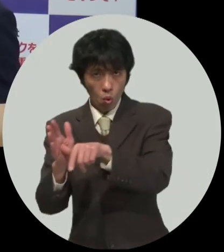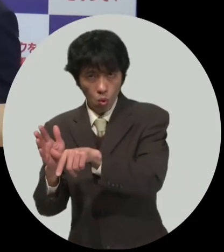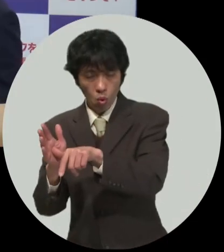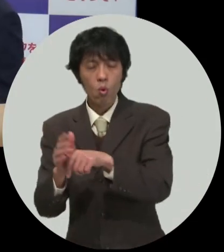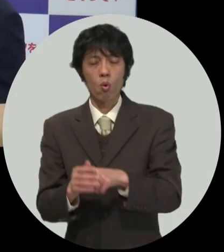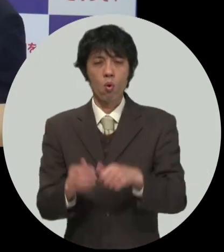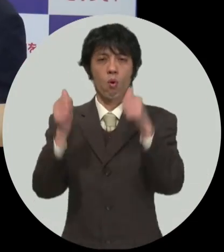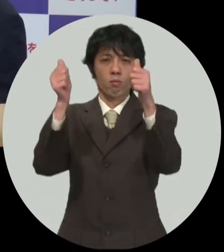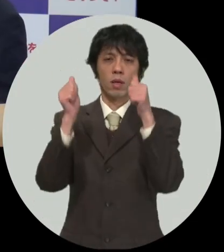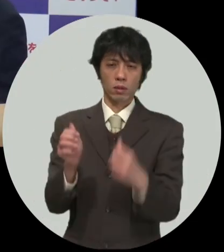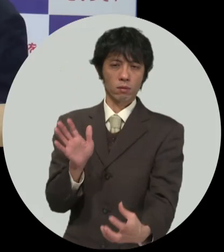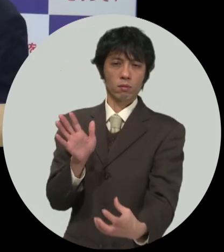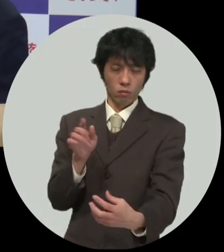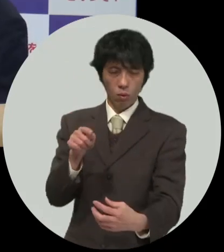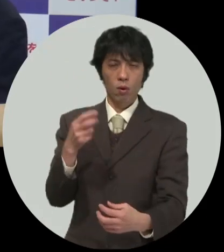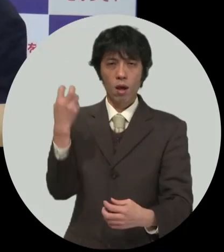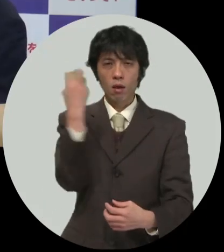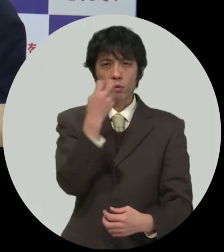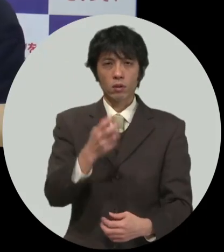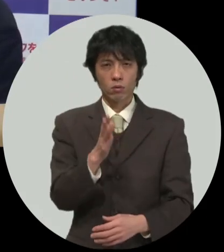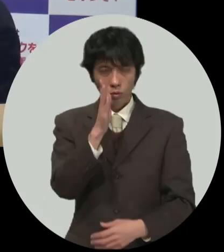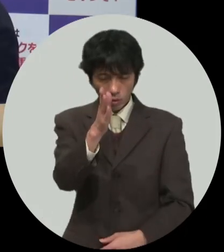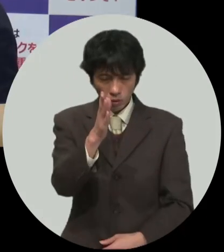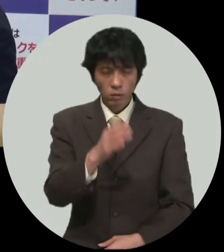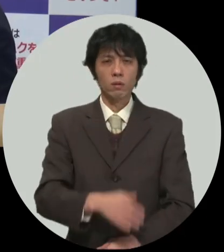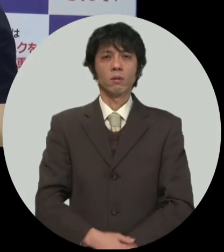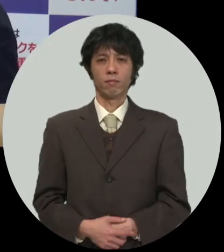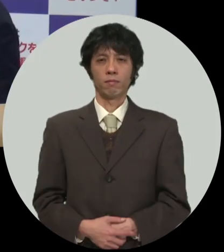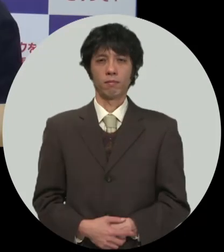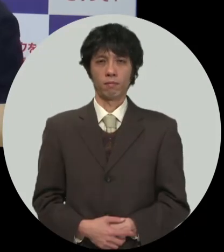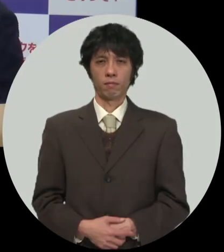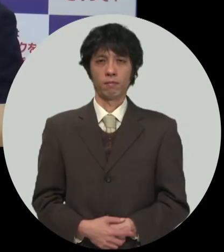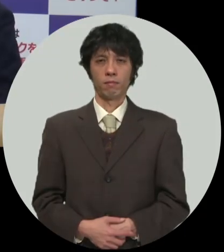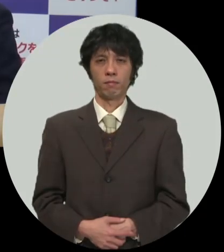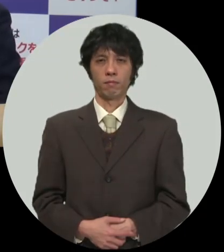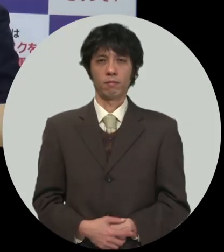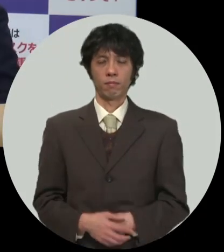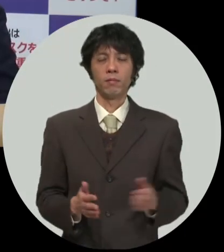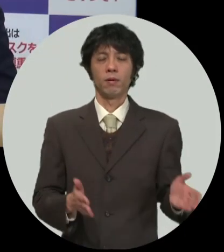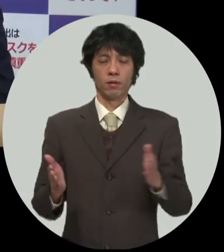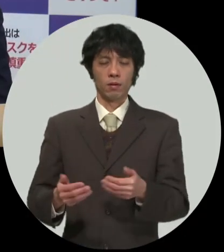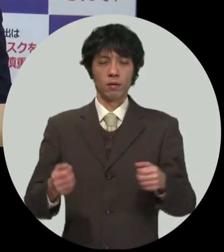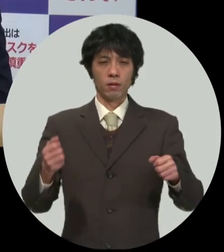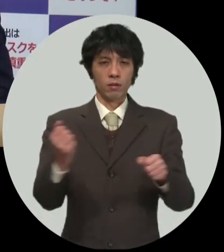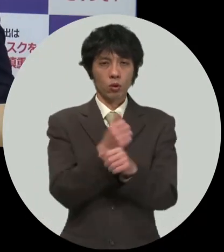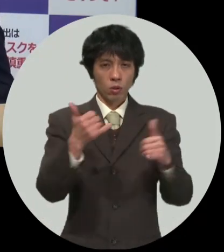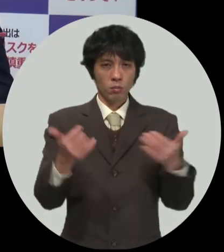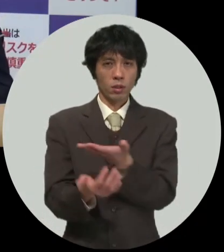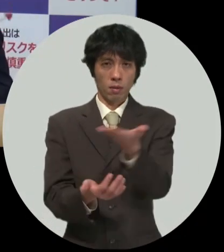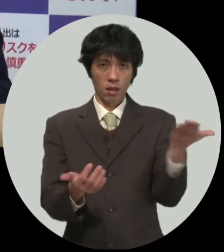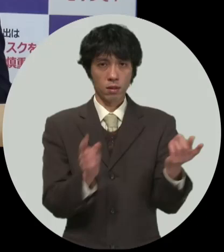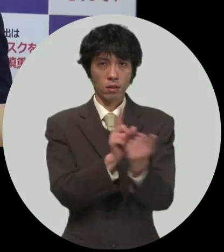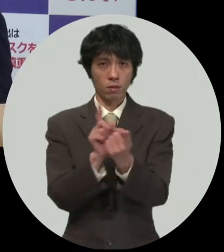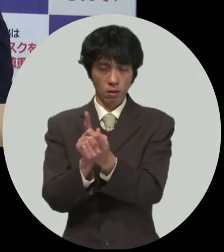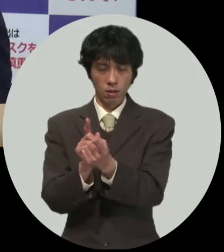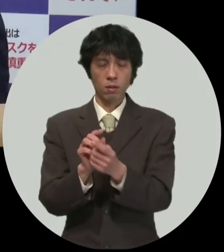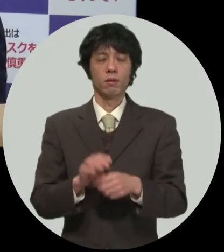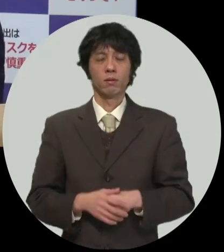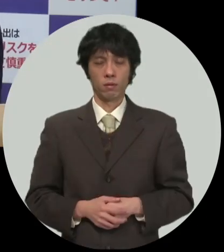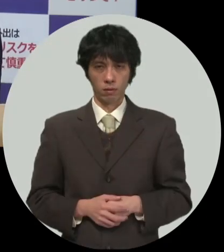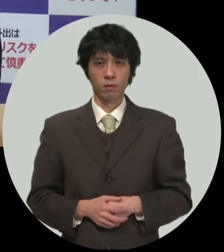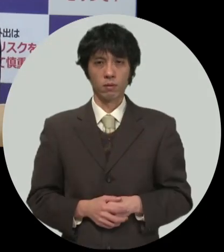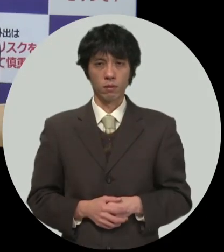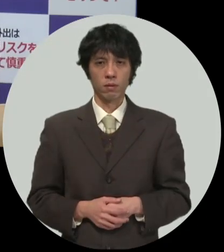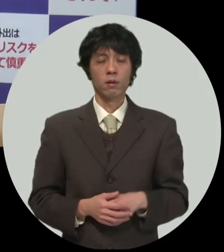上で確認をしていただけるとありがたいと思います。それから事業者の皆様へということで、これは一つ